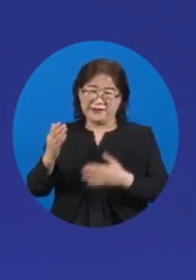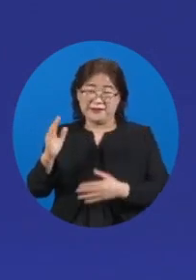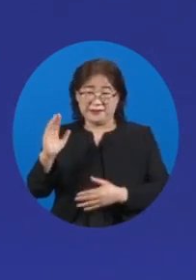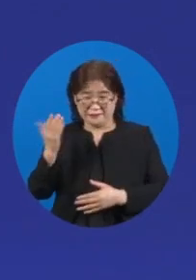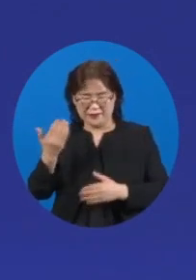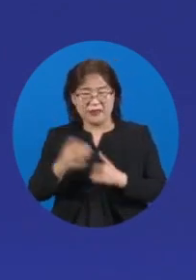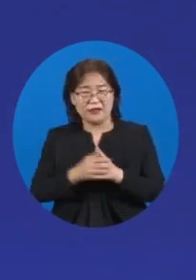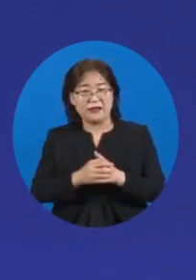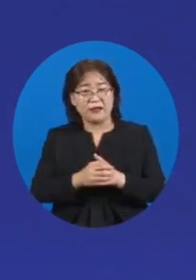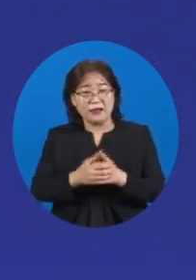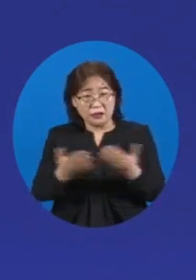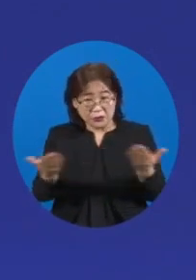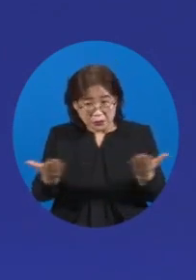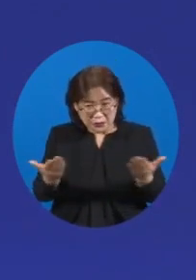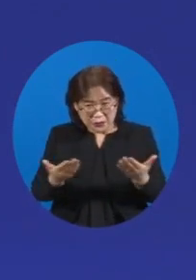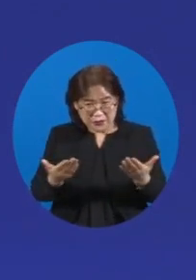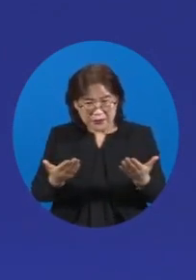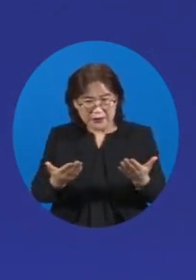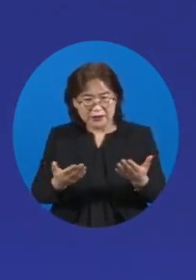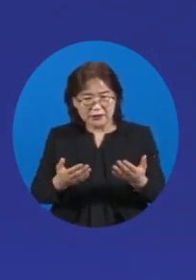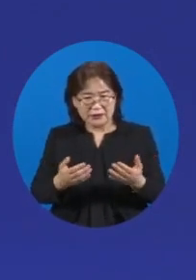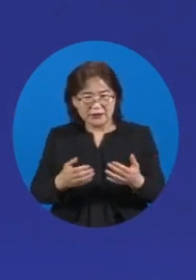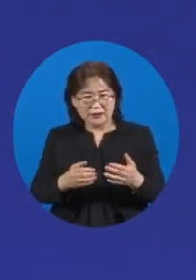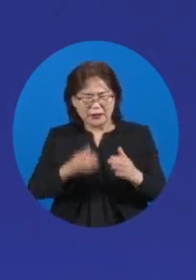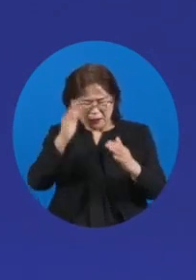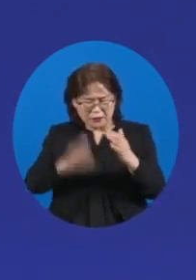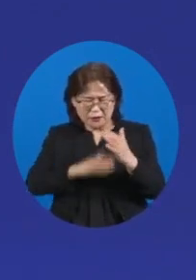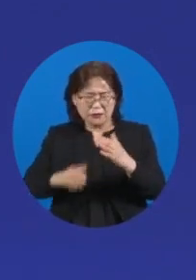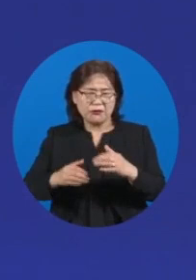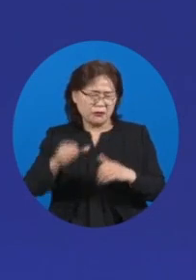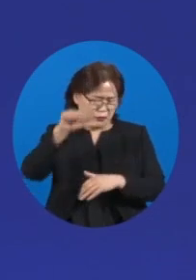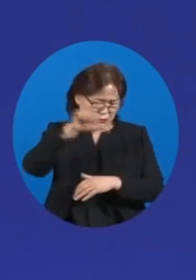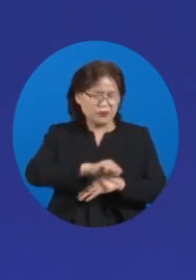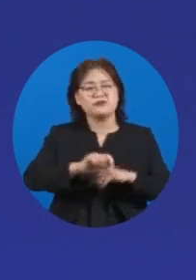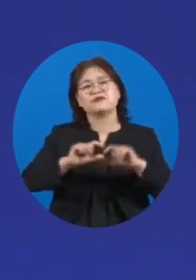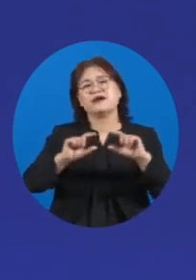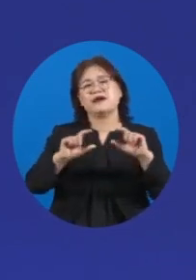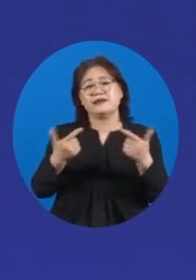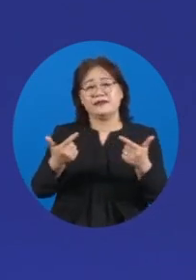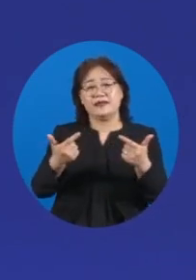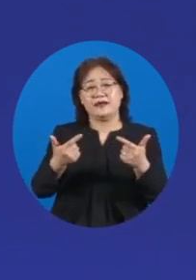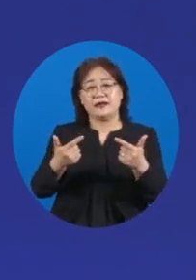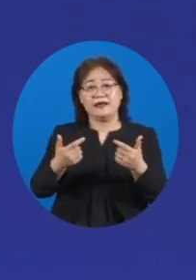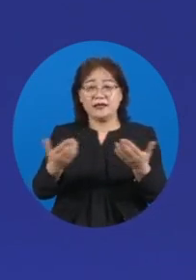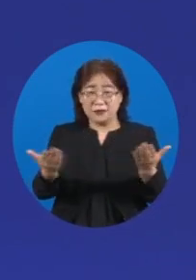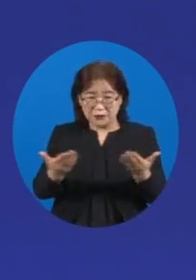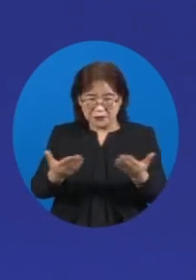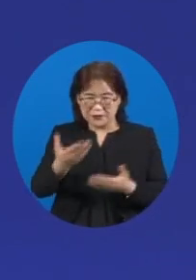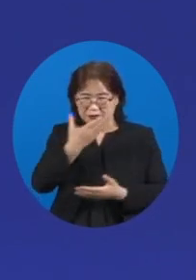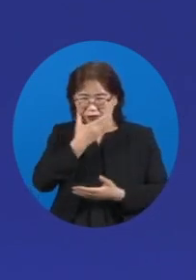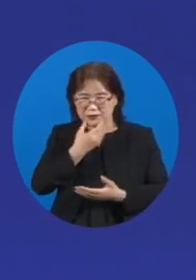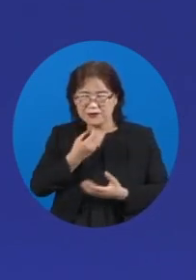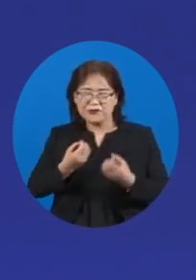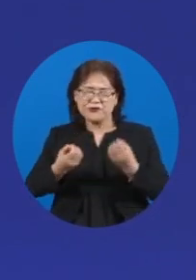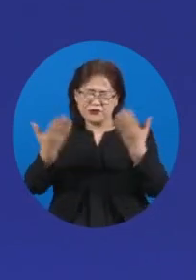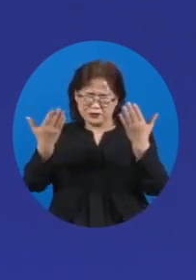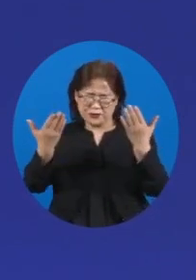삽시다 노동은 결코 저주가 아니라 노동은 축복이다